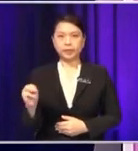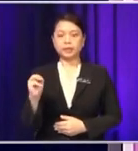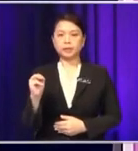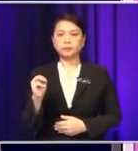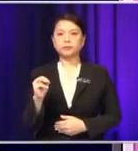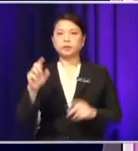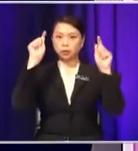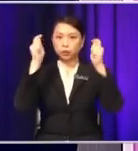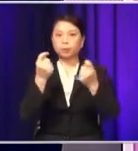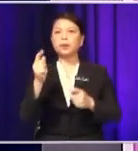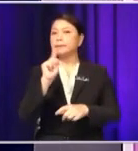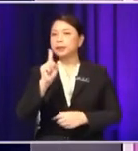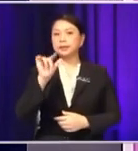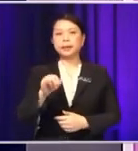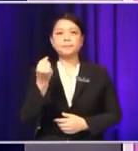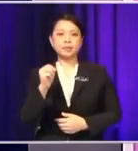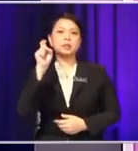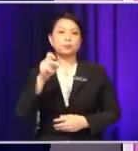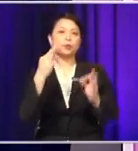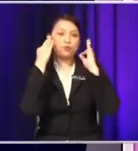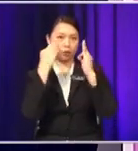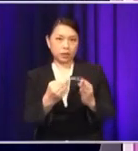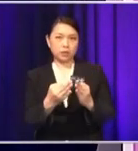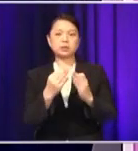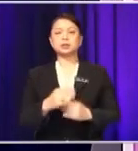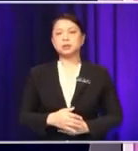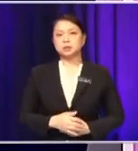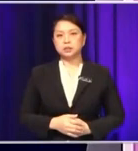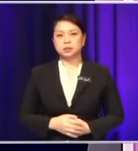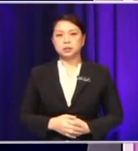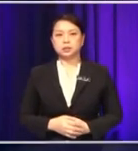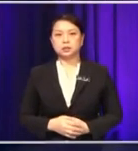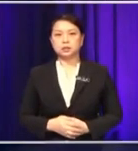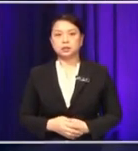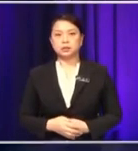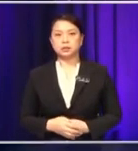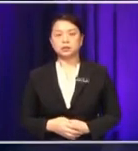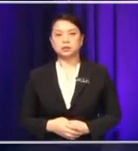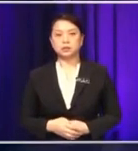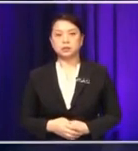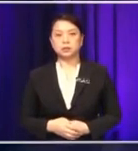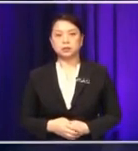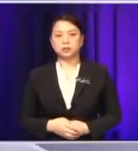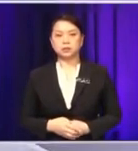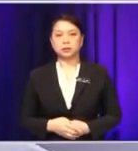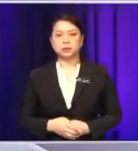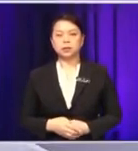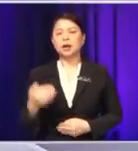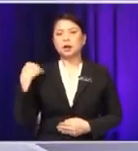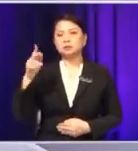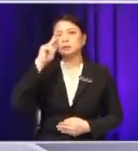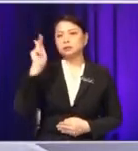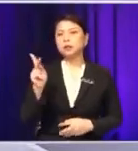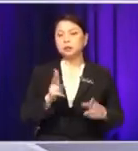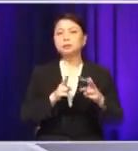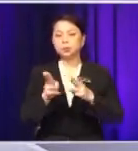gunakan, topik mana yang perlu mereka fokuskan dan sebagainya. Jadi Tuan, Ria ada soalan. Adakah pengurusan untuk sesi